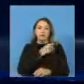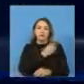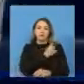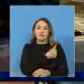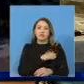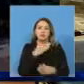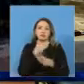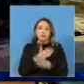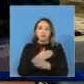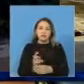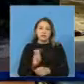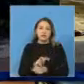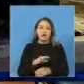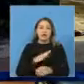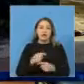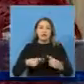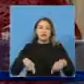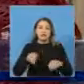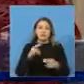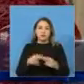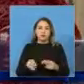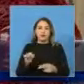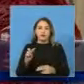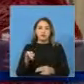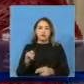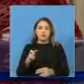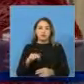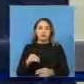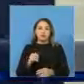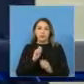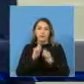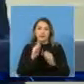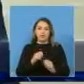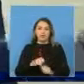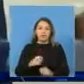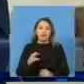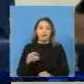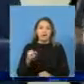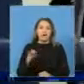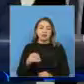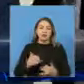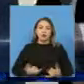көмектің сапасына тоқталды. Конференция соңында профессор Жолдинге марапат ұсынып, Байғанин